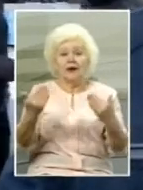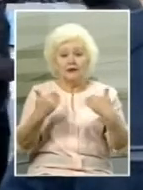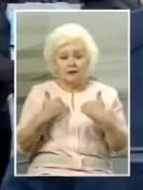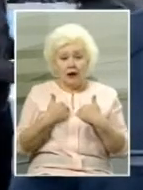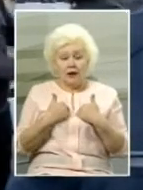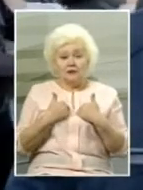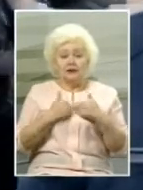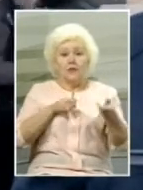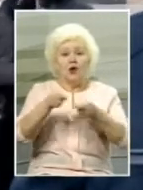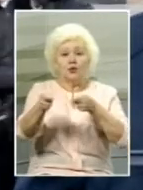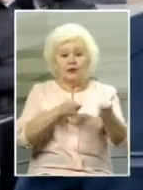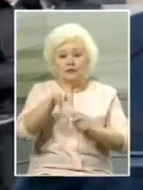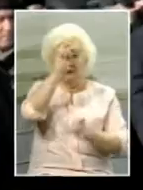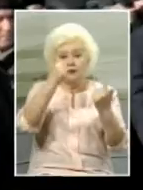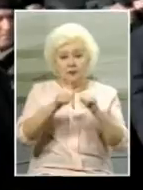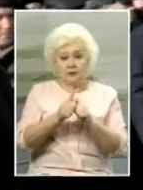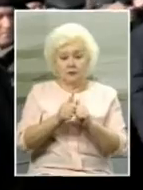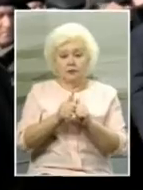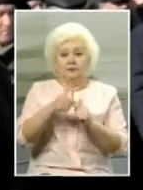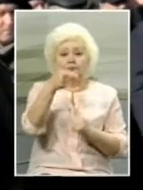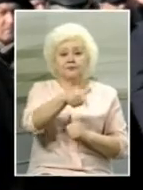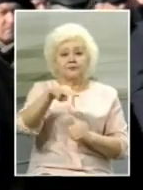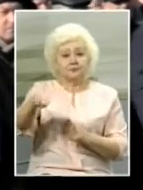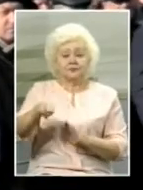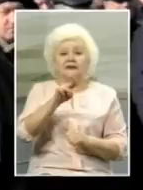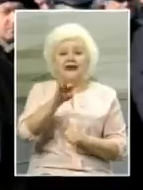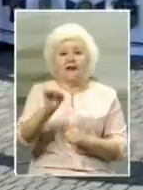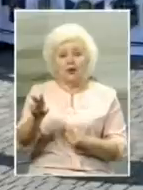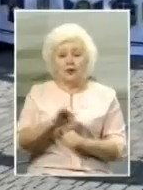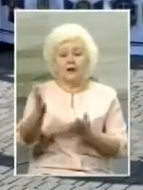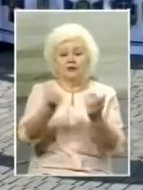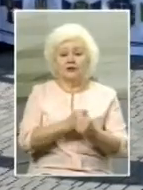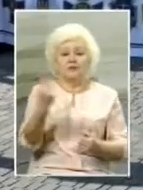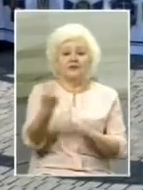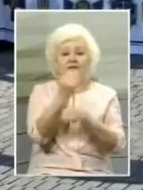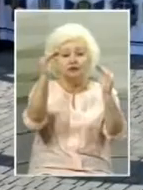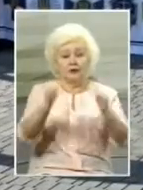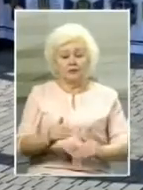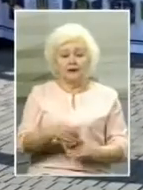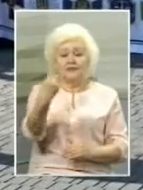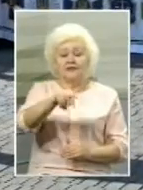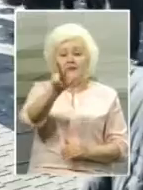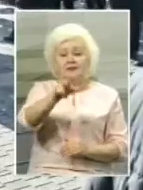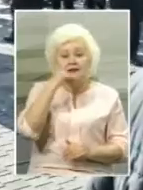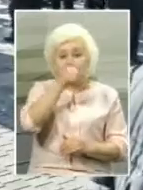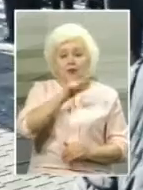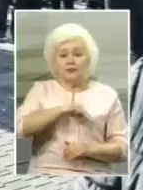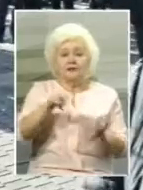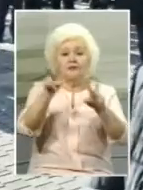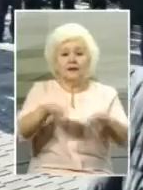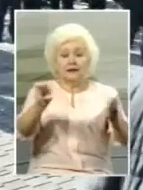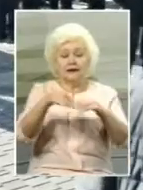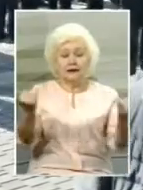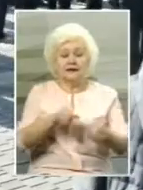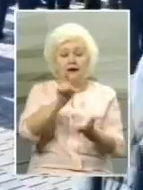нашим руководством государства. Галина Петрівна Третьякова отримує вдвічі менше. Жінка 23 роки працювала слідчою.